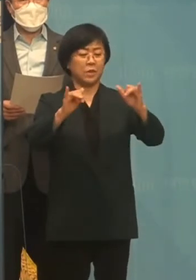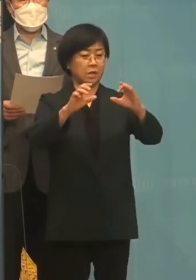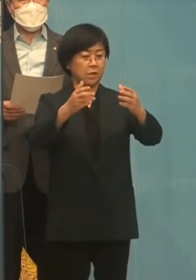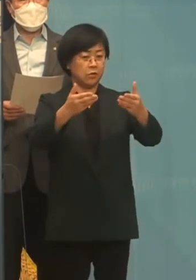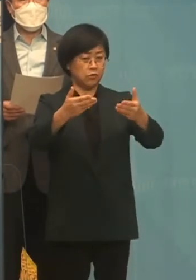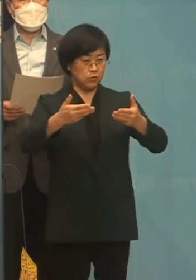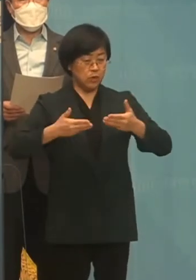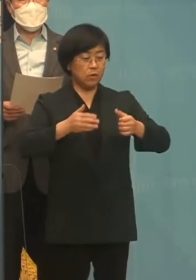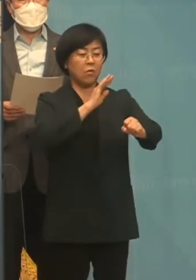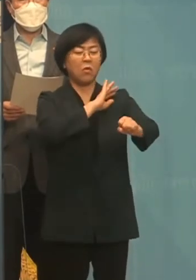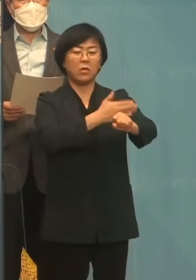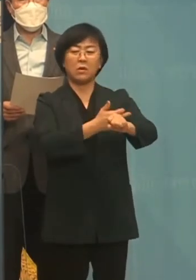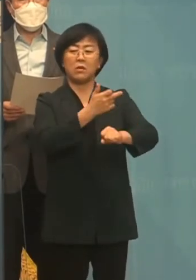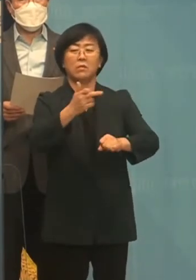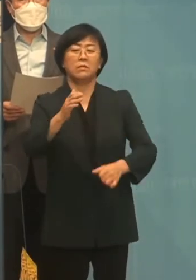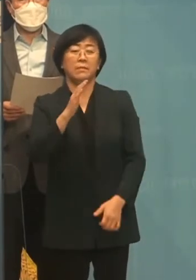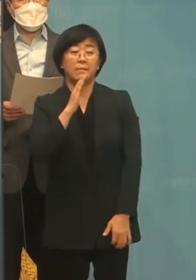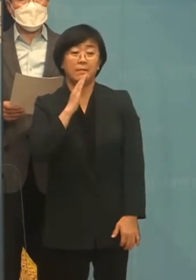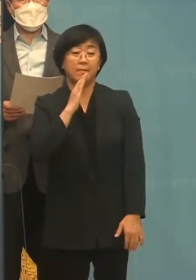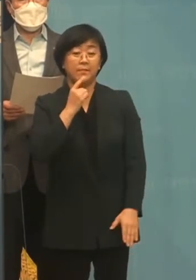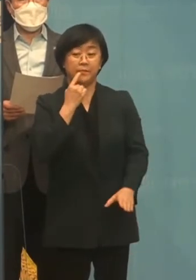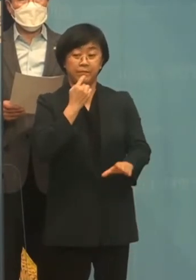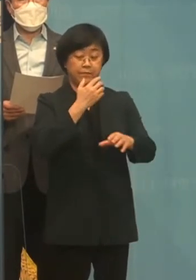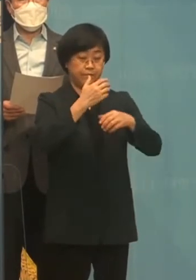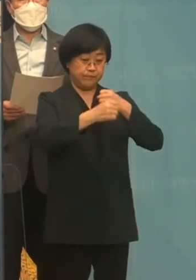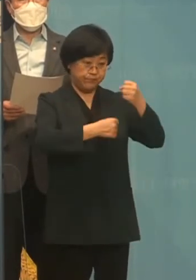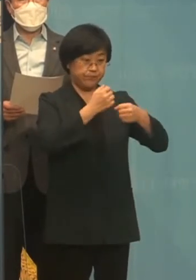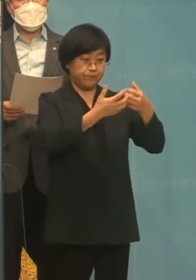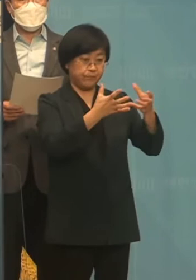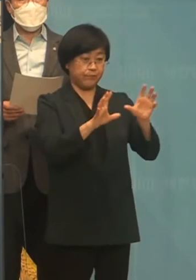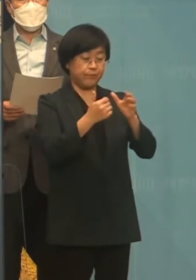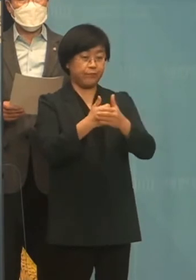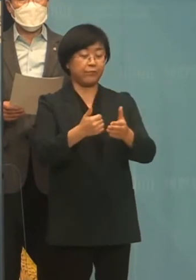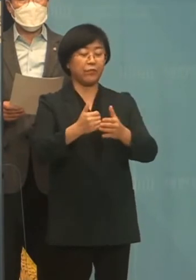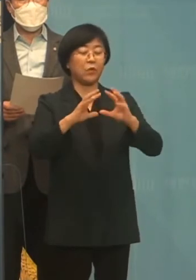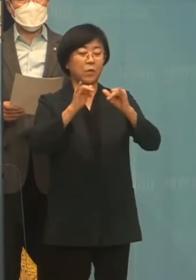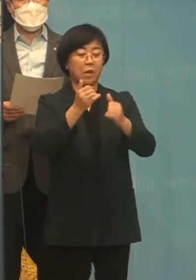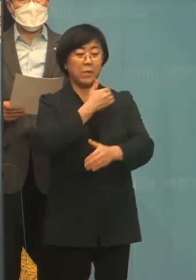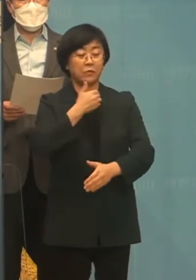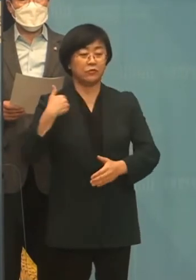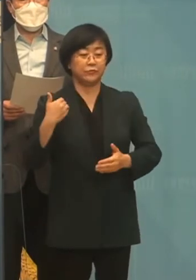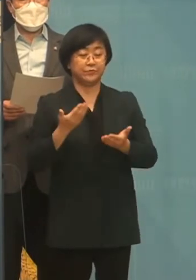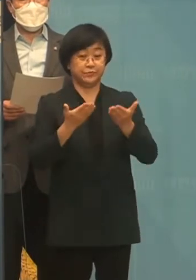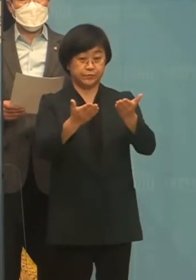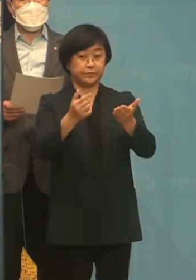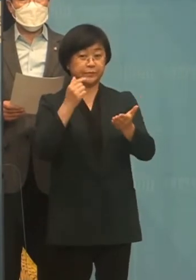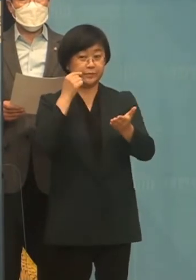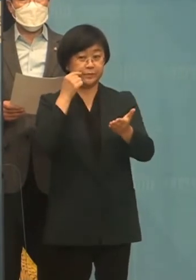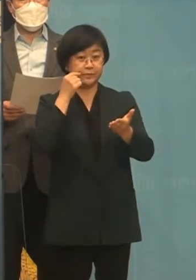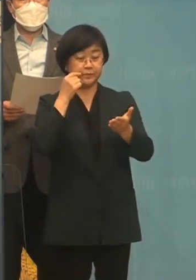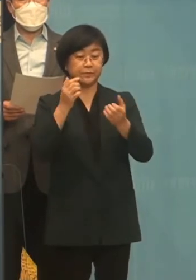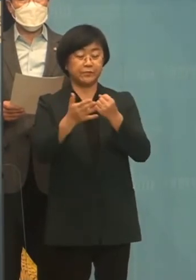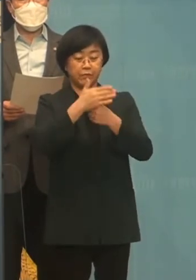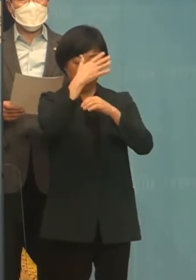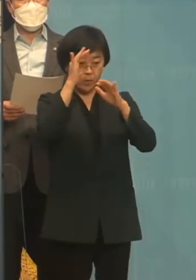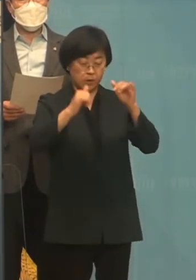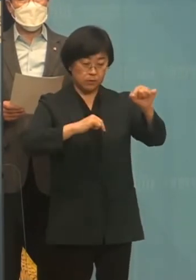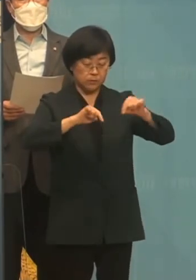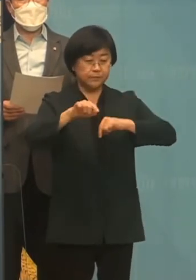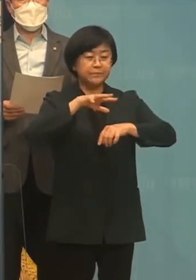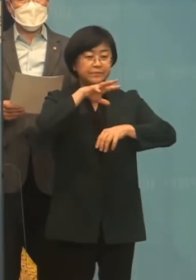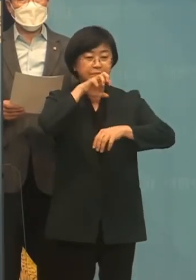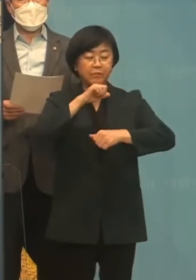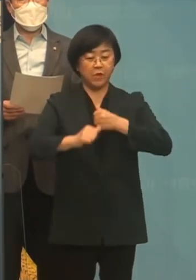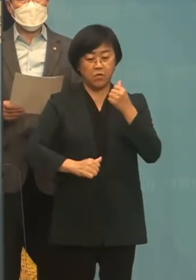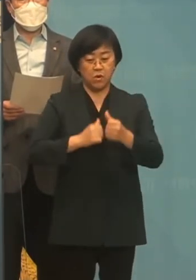엄청난 권한에도 저희 더불어민주당은 국민의 기대를 충족하기에 부족했습니다. 특히 청년들의 정치적